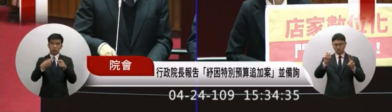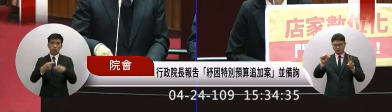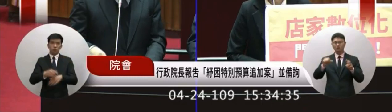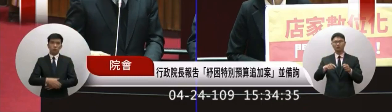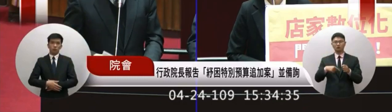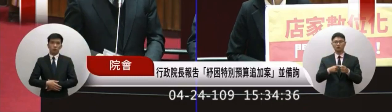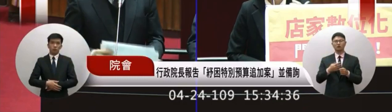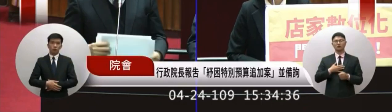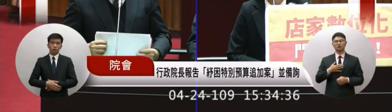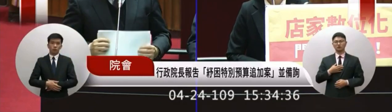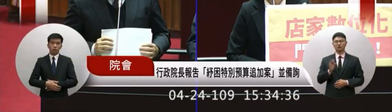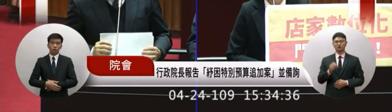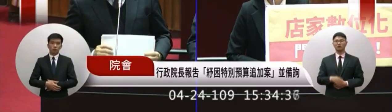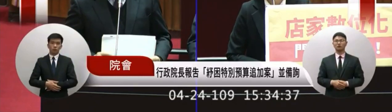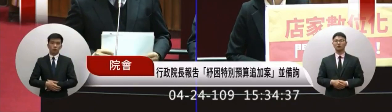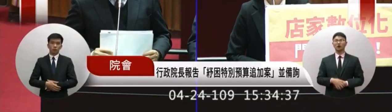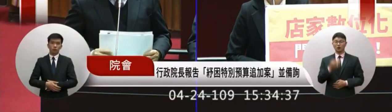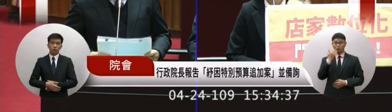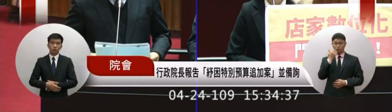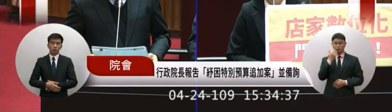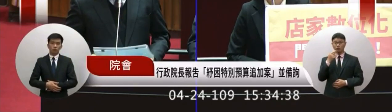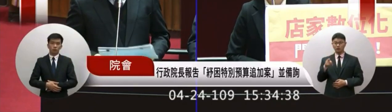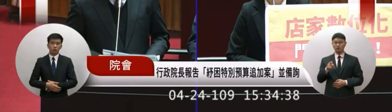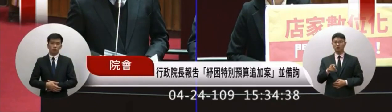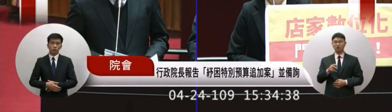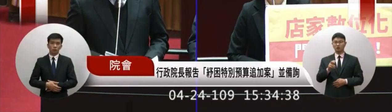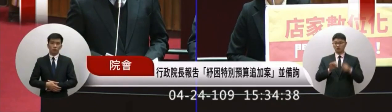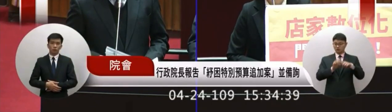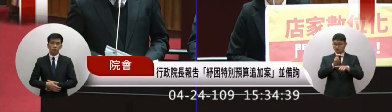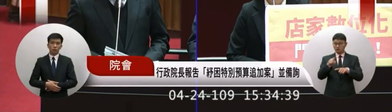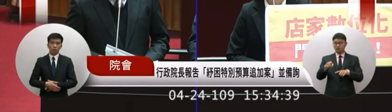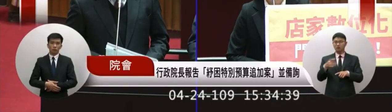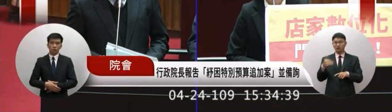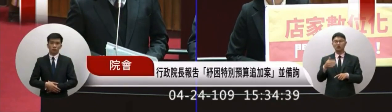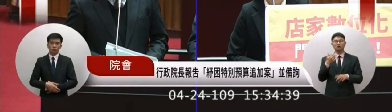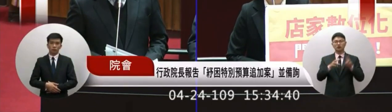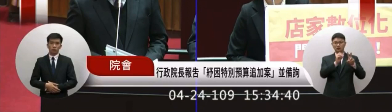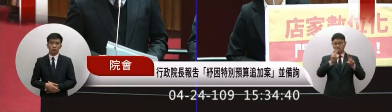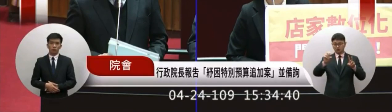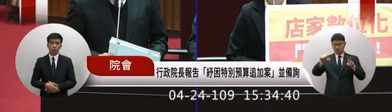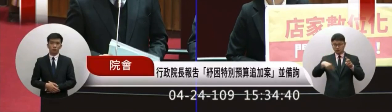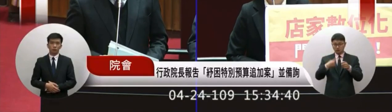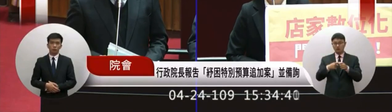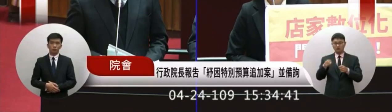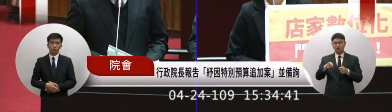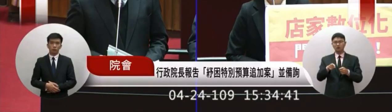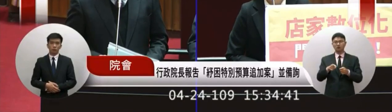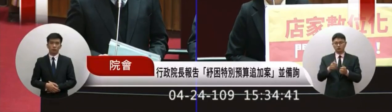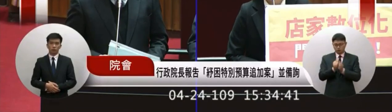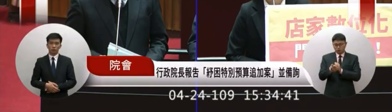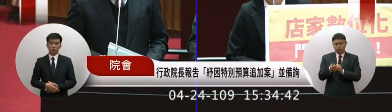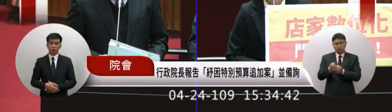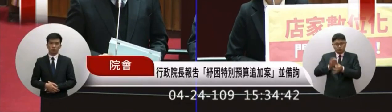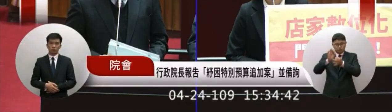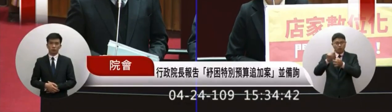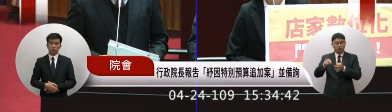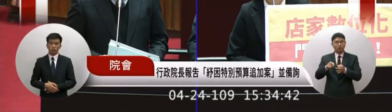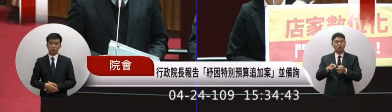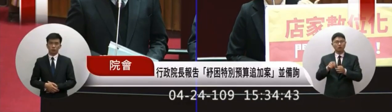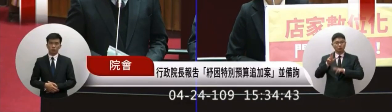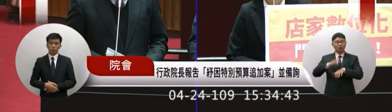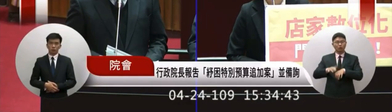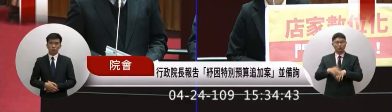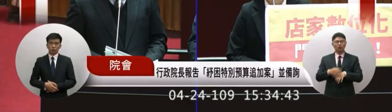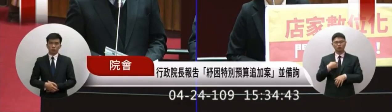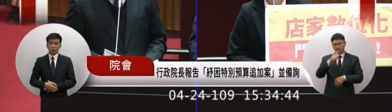2025年，了解。但是一样，就是他如果还没有到20%，但是他长期超过2025或2020年底的时候，他还是会必须课征啊。所以我们还是希望说，尽量不要